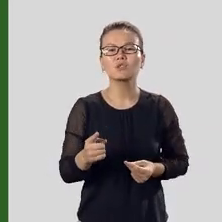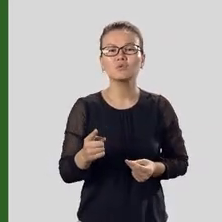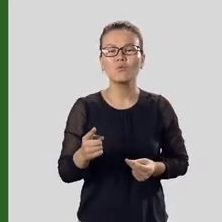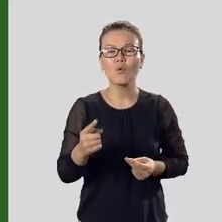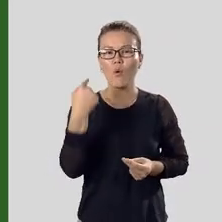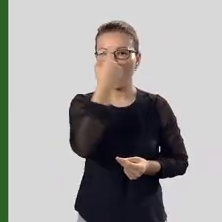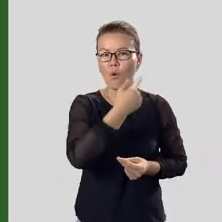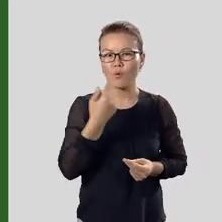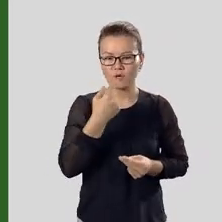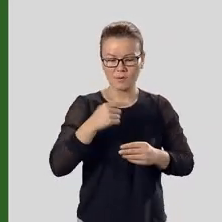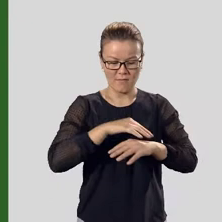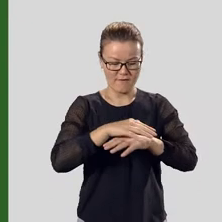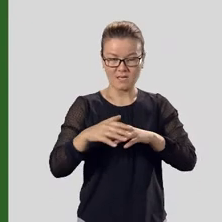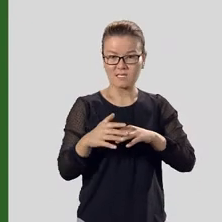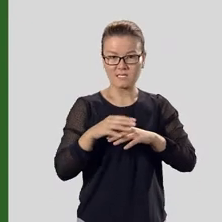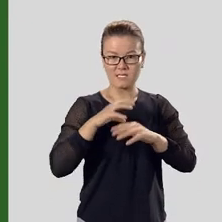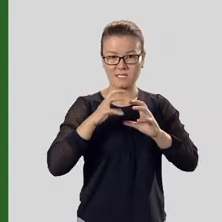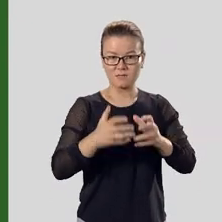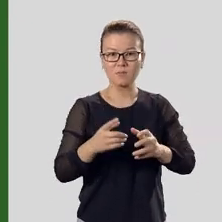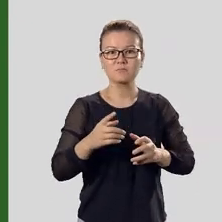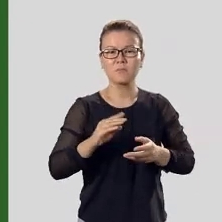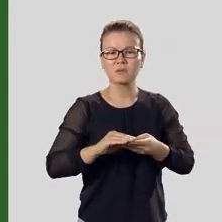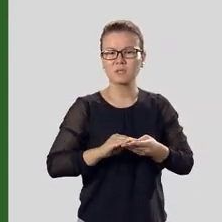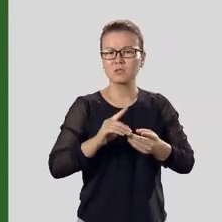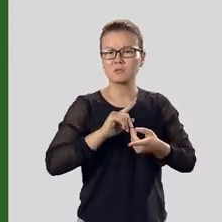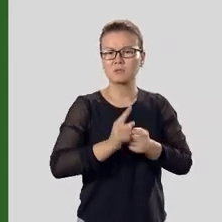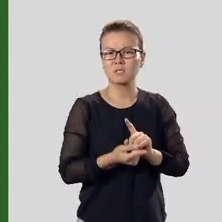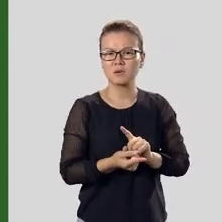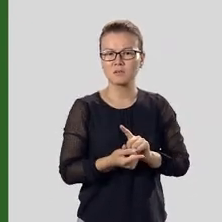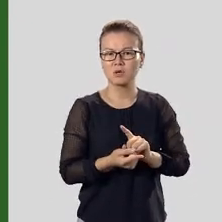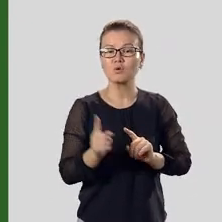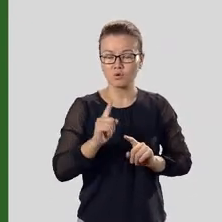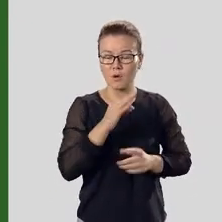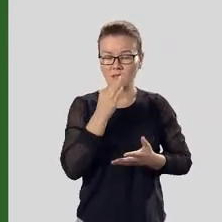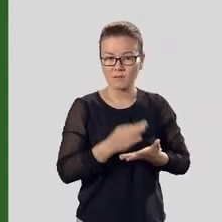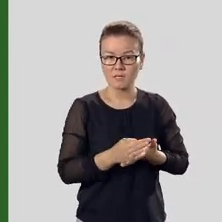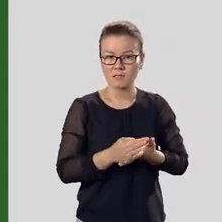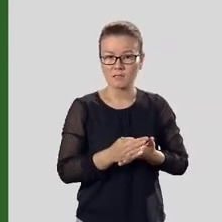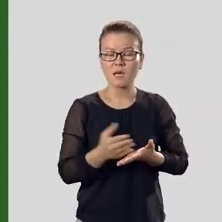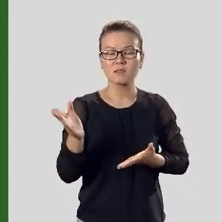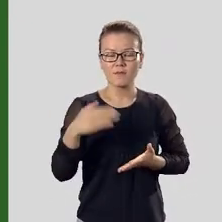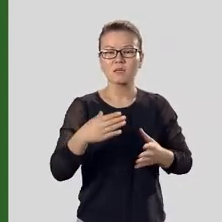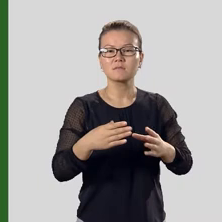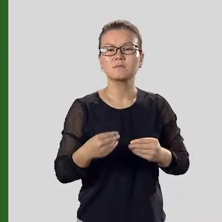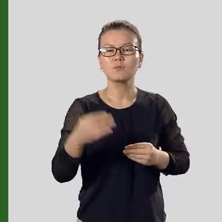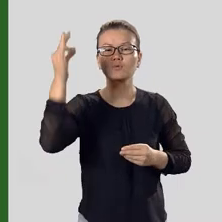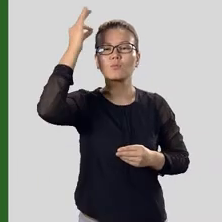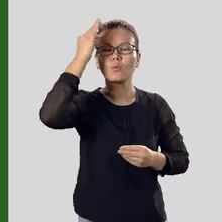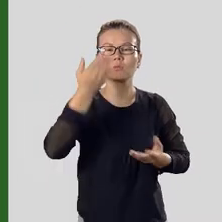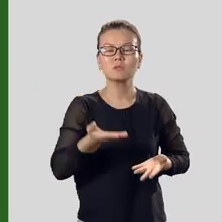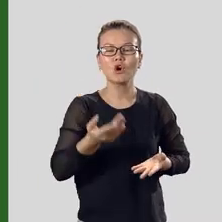облик поверхности Земли постоянно изменялся? Чтобы ответить на этот вопрос, давайте с вами